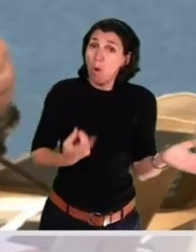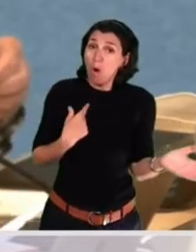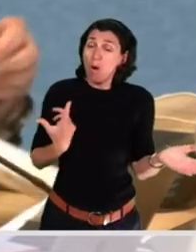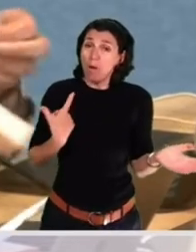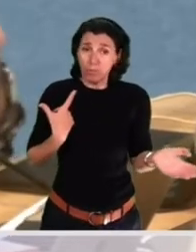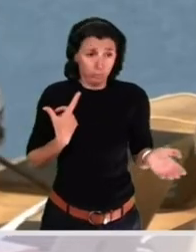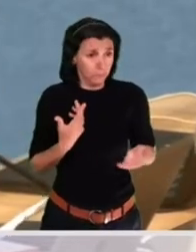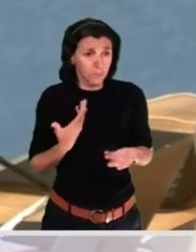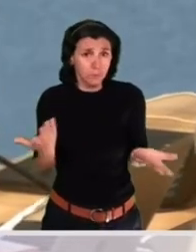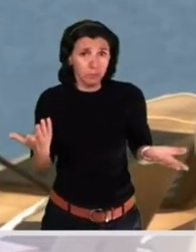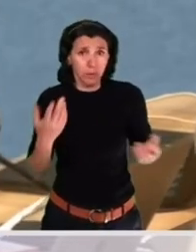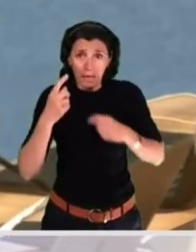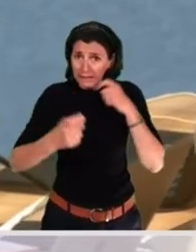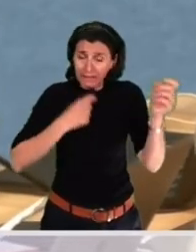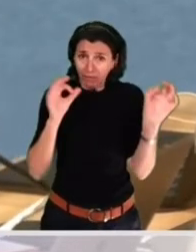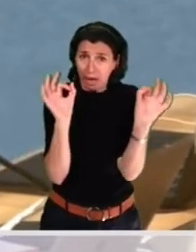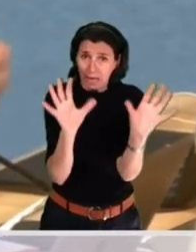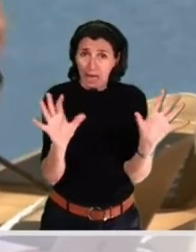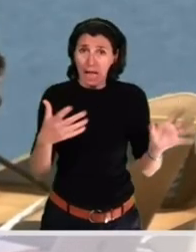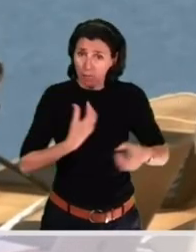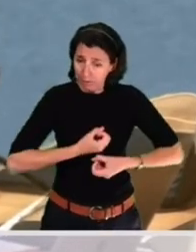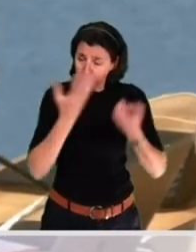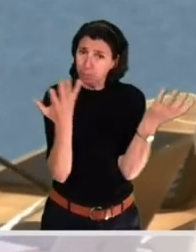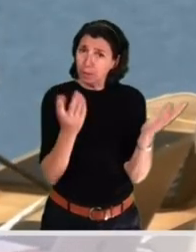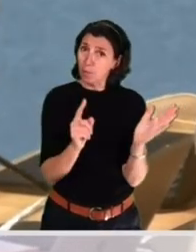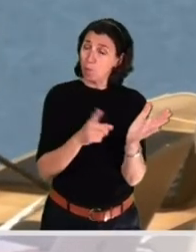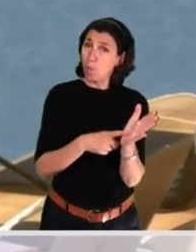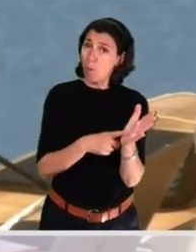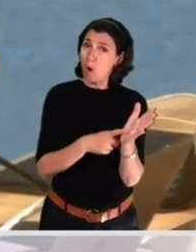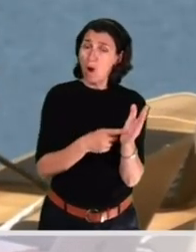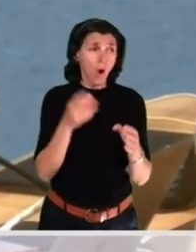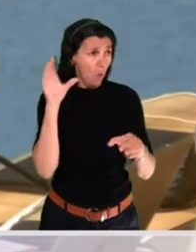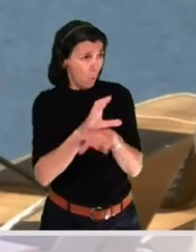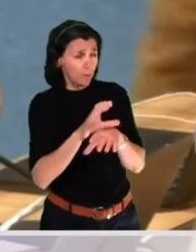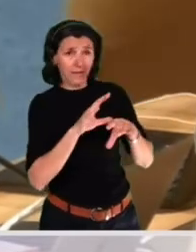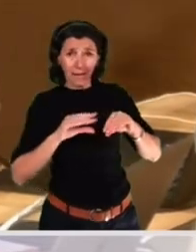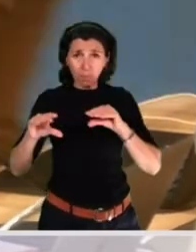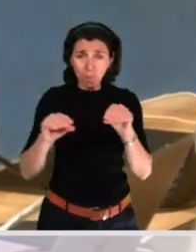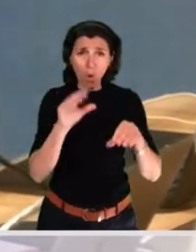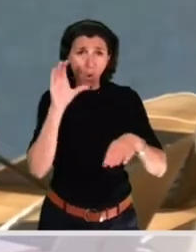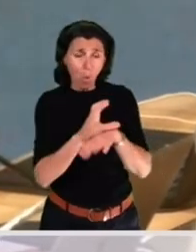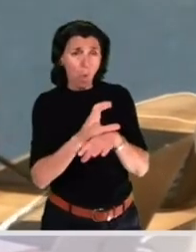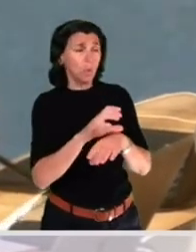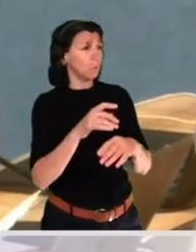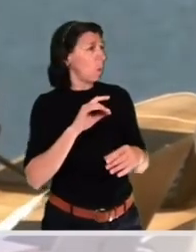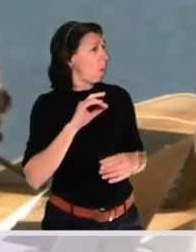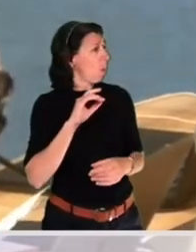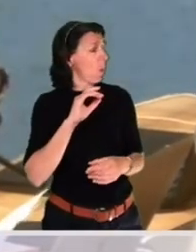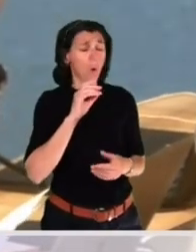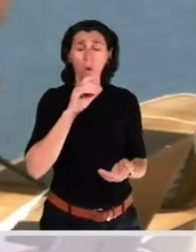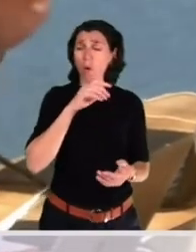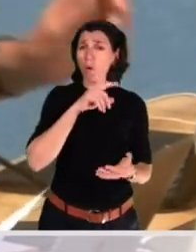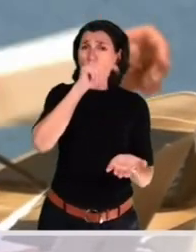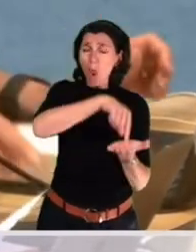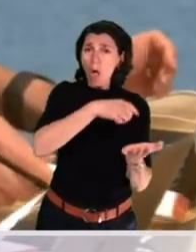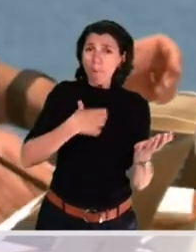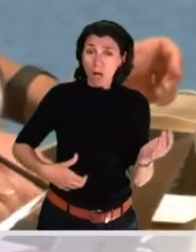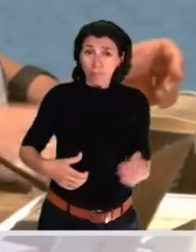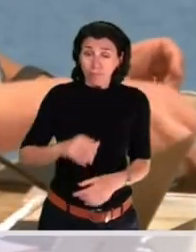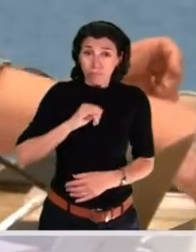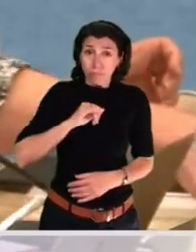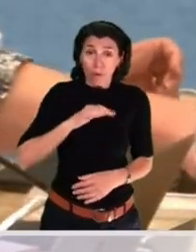pacifique, sans agressivité à l'égard de quiconque et d'aucun équipement. Le conseil municipal a été envahi plusieurs